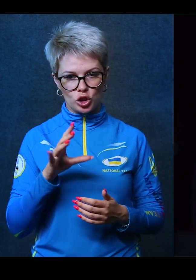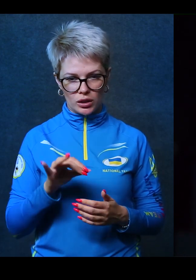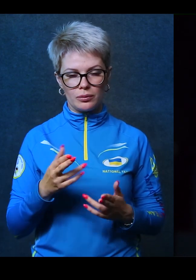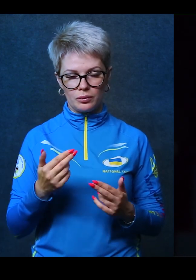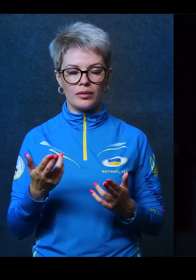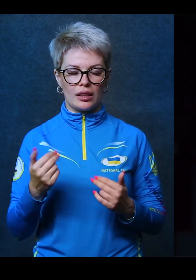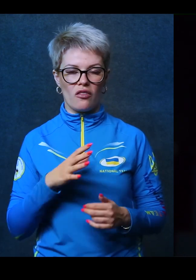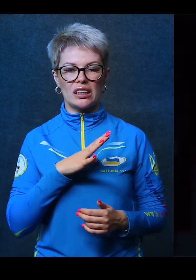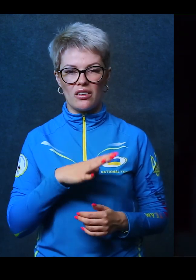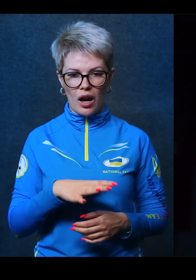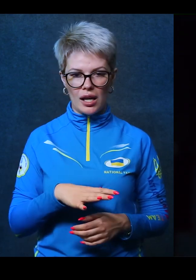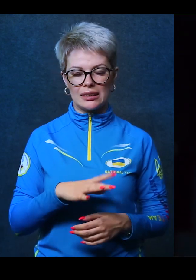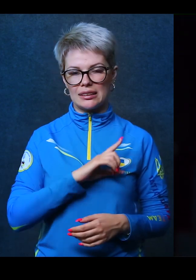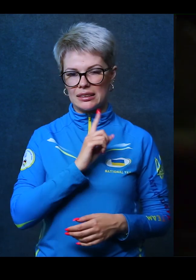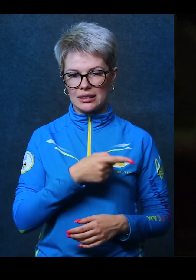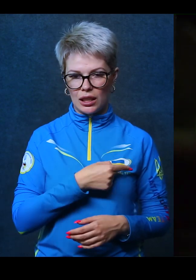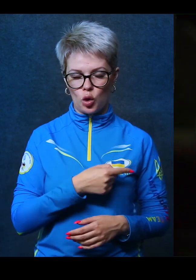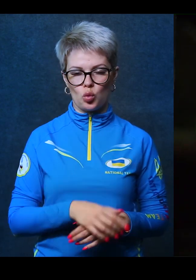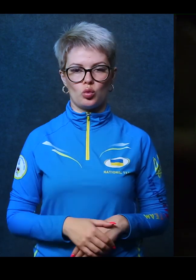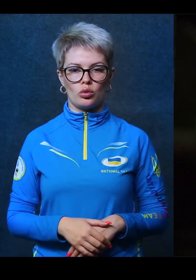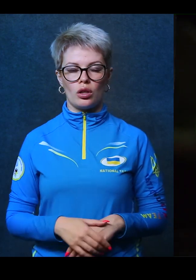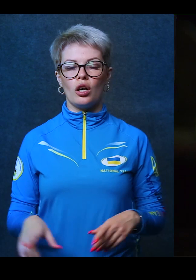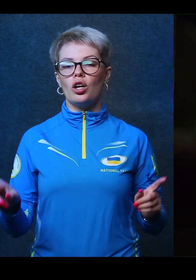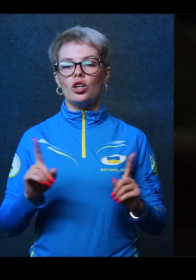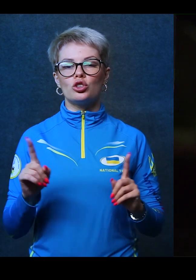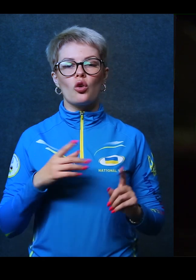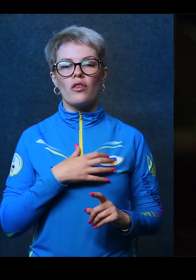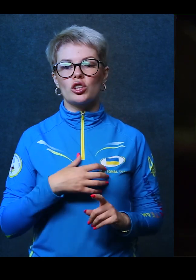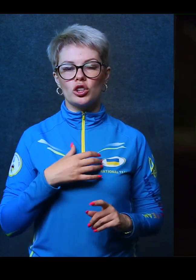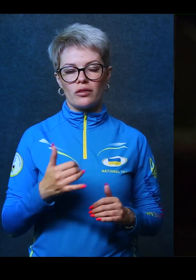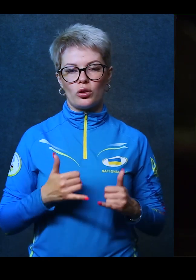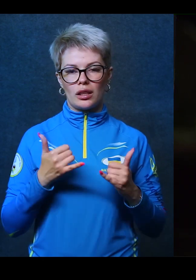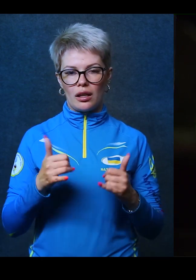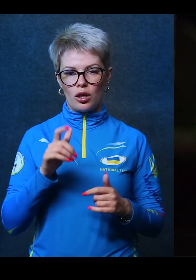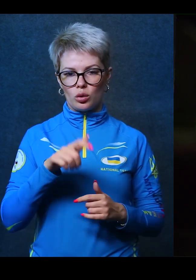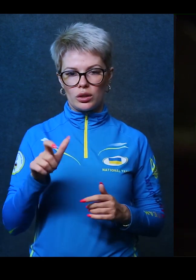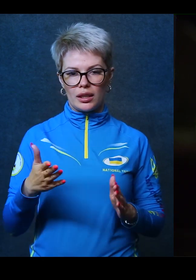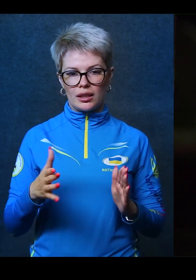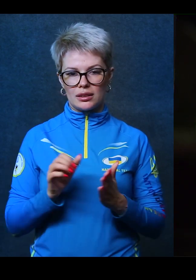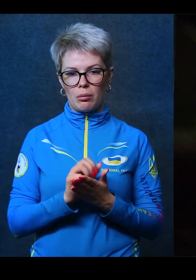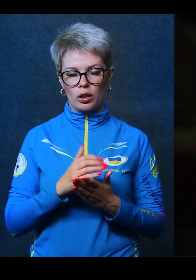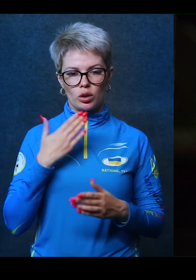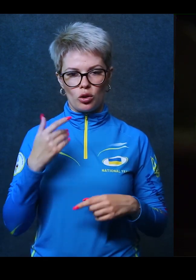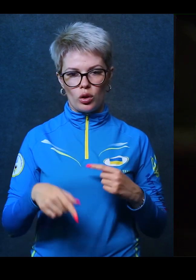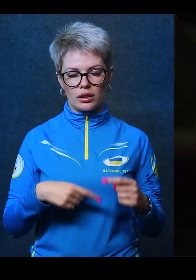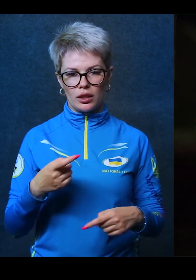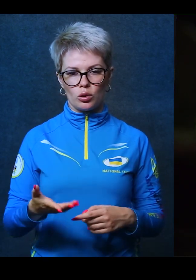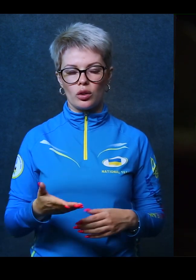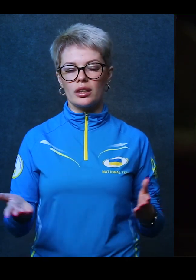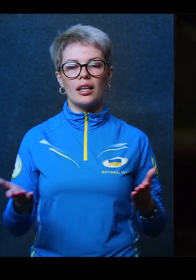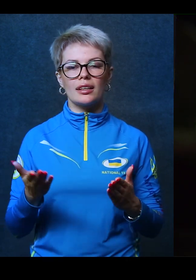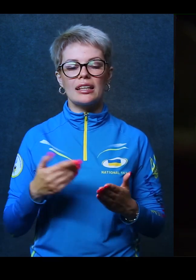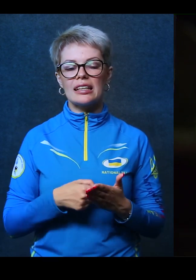так? Так. Витривалість, силу. Що важливо для людей, які займаються легкою атлетикою?